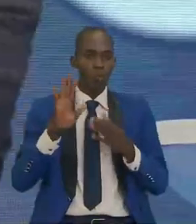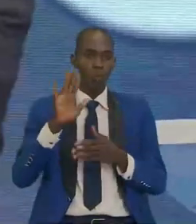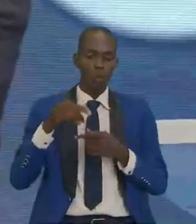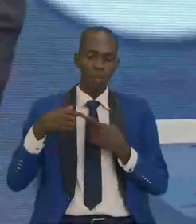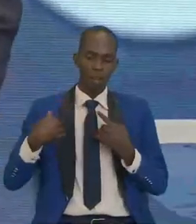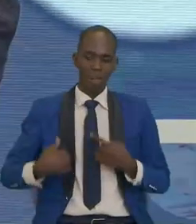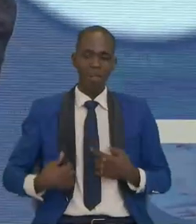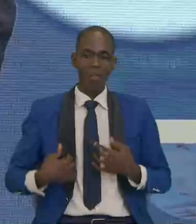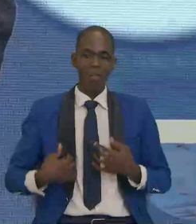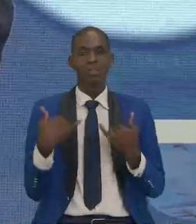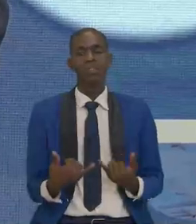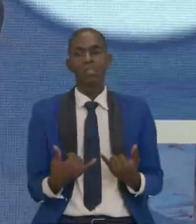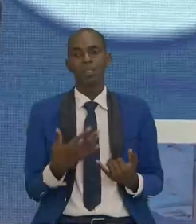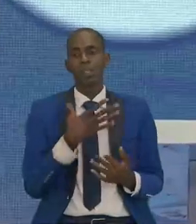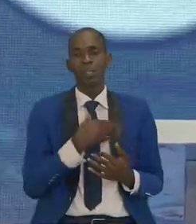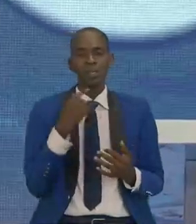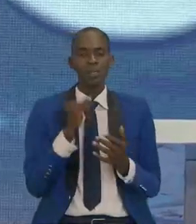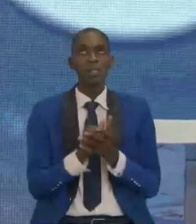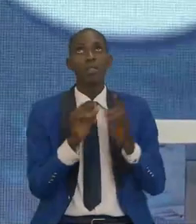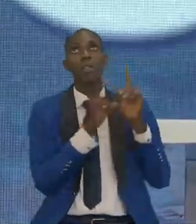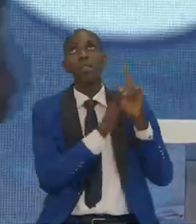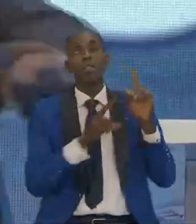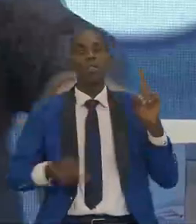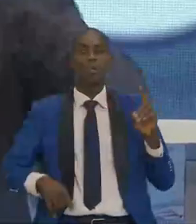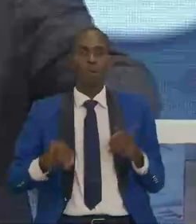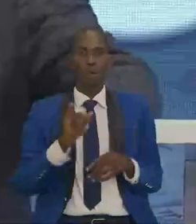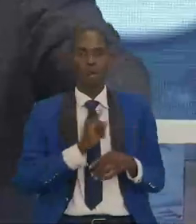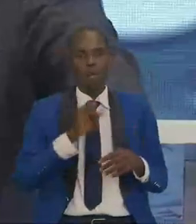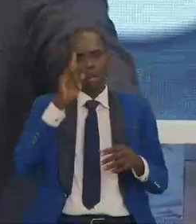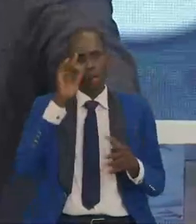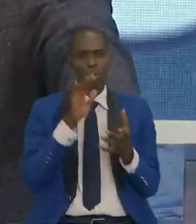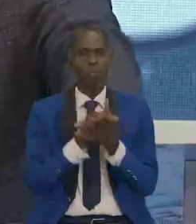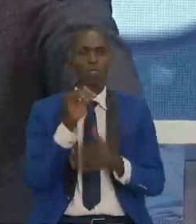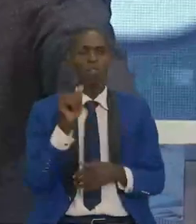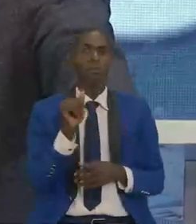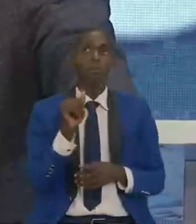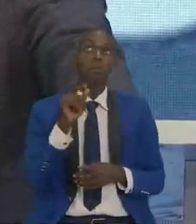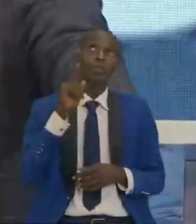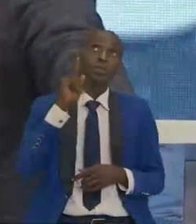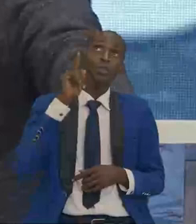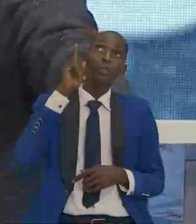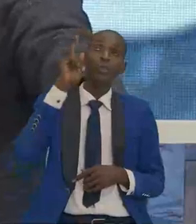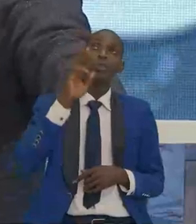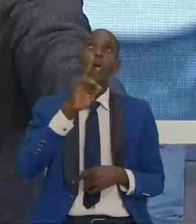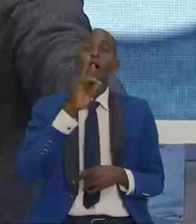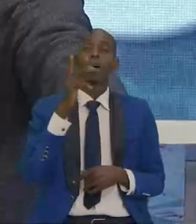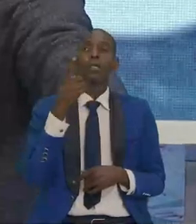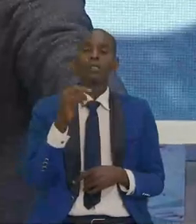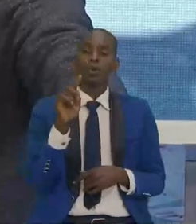Vous ouvrez votre cœur au Seigneur maintenant. Vous dites, Seigneur, je crois.